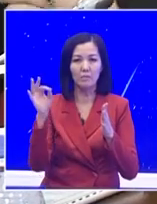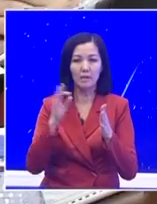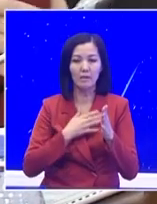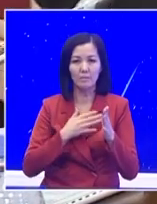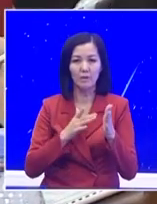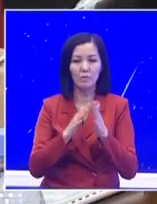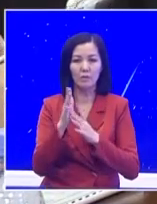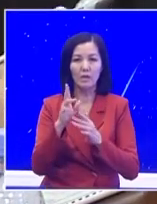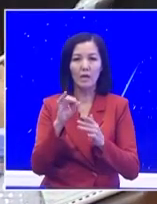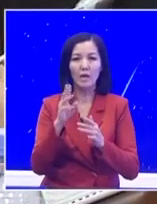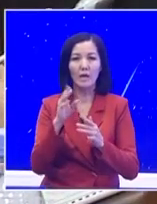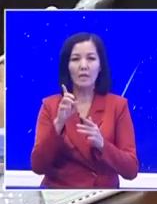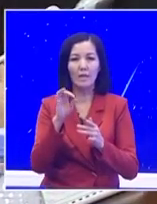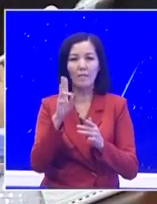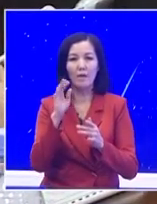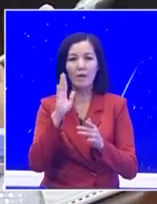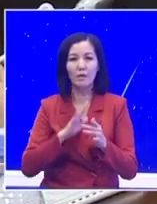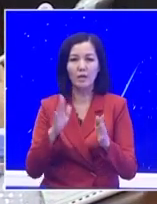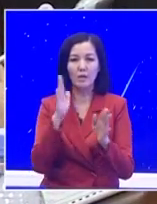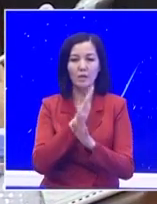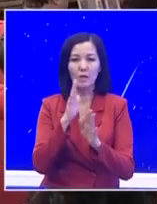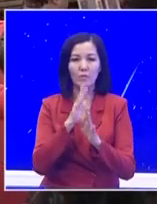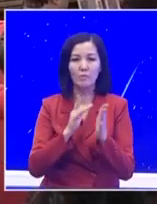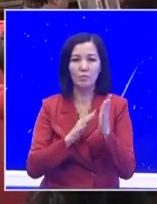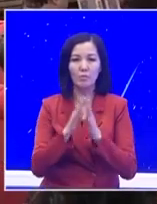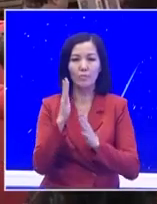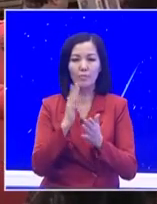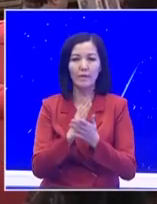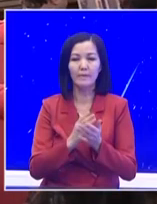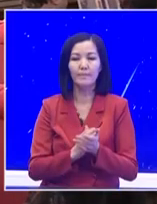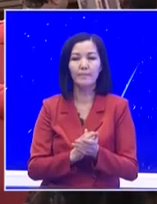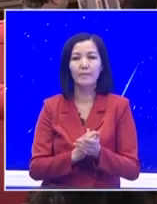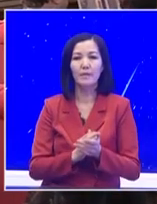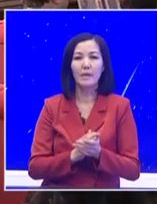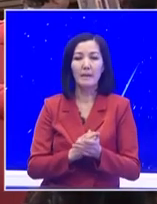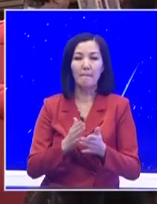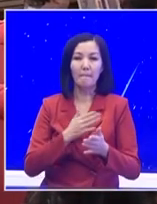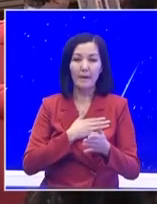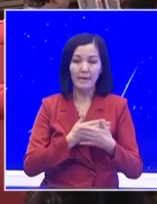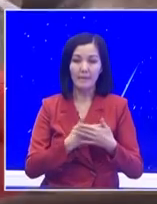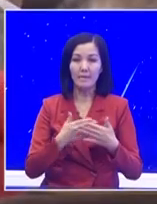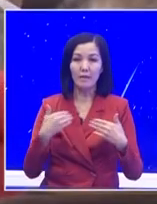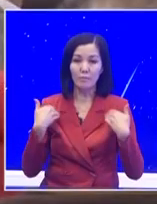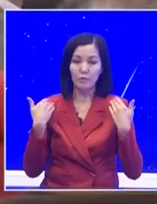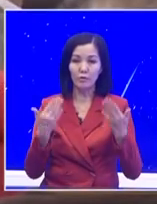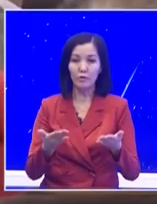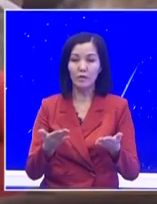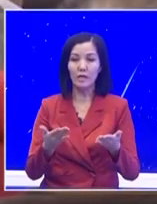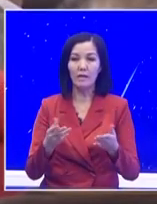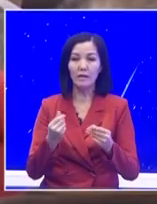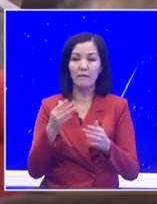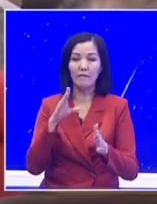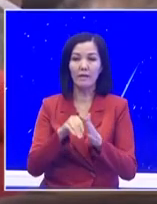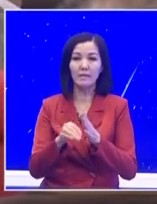өседі. Қаратал мен Балқашта көп жылдық табиғи шөп мол. Амандық Баталов барын салды, жанын салды. Инвесторларға